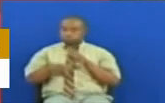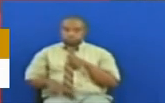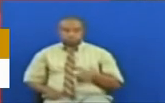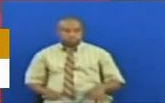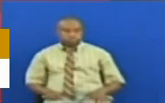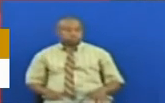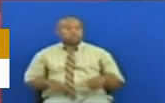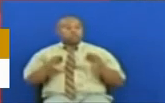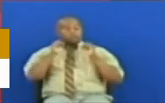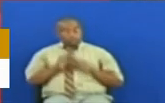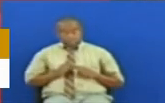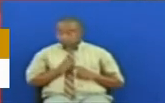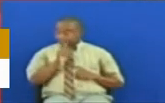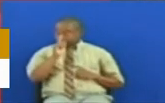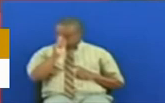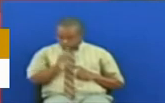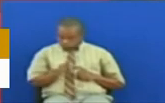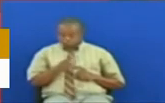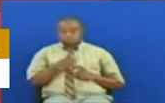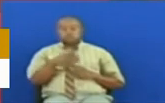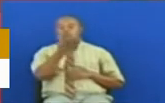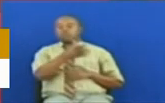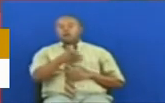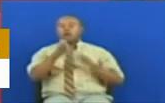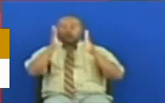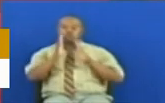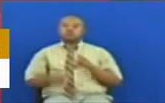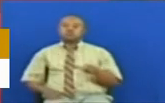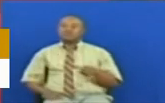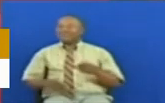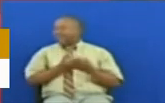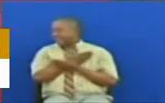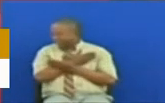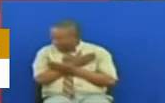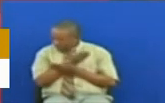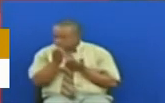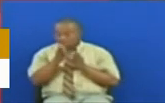Lazima tuwe na bandari ya uvuvi wa bahari kuu, hatuna njia ya mkato.